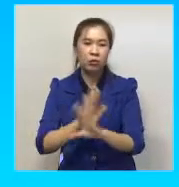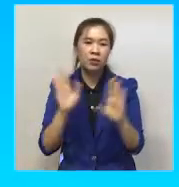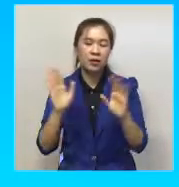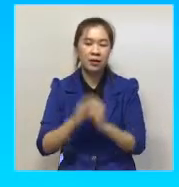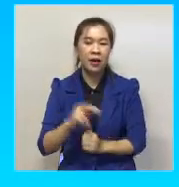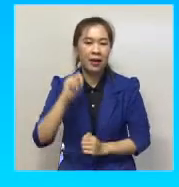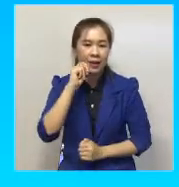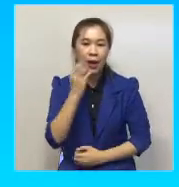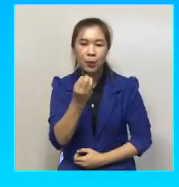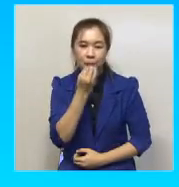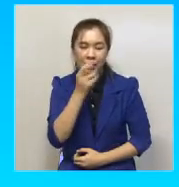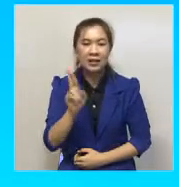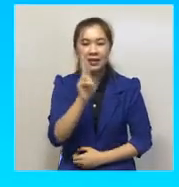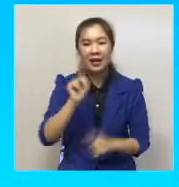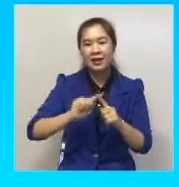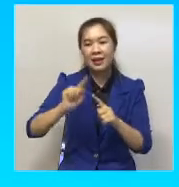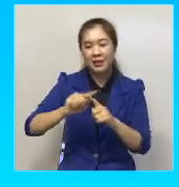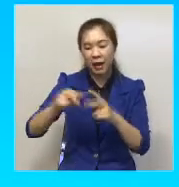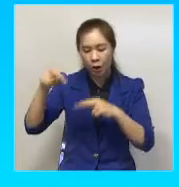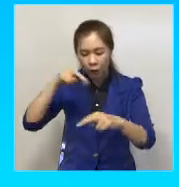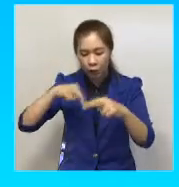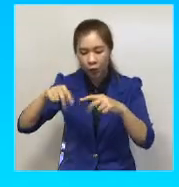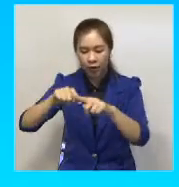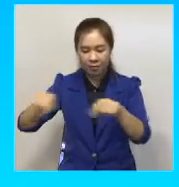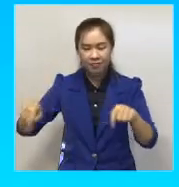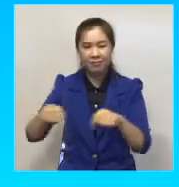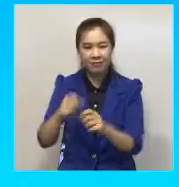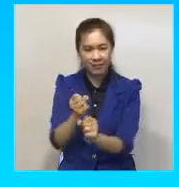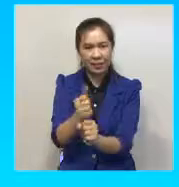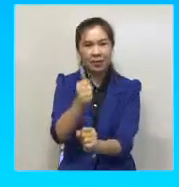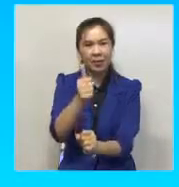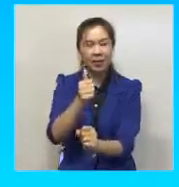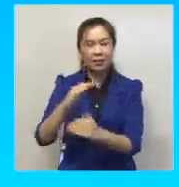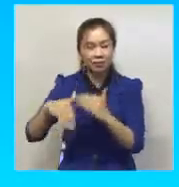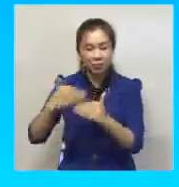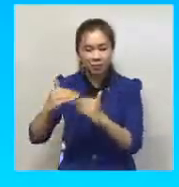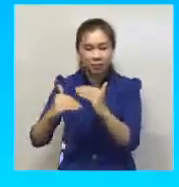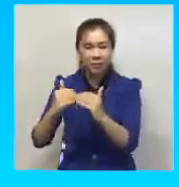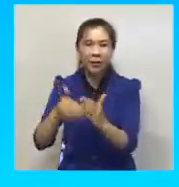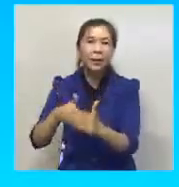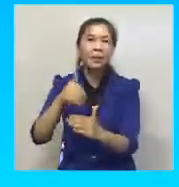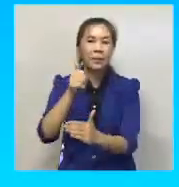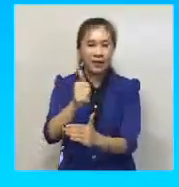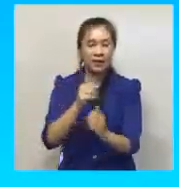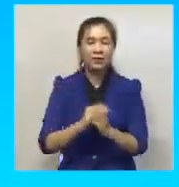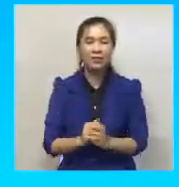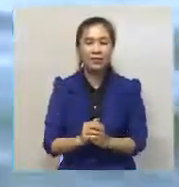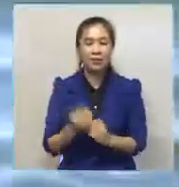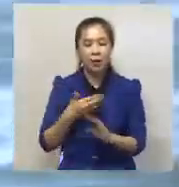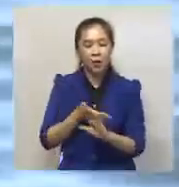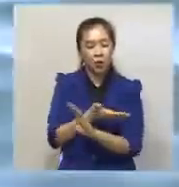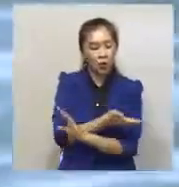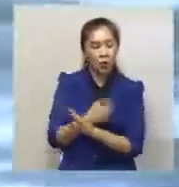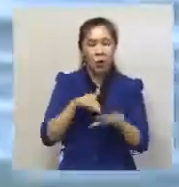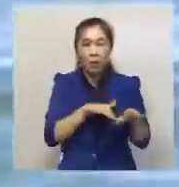ทำให้มีน้ำอุปโภคบริโภคแล้วก็รักษาน้ำในระบบนิเวศได้ผ่านวิกฤตภัยแล้งไปได้แต่เพื่อเป็นการเตรียมความพ